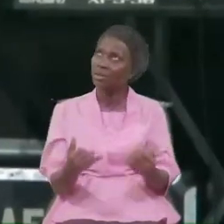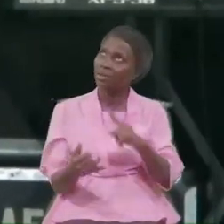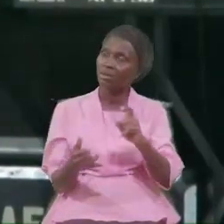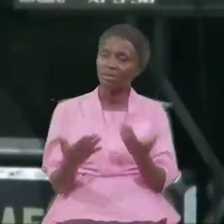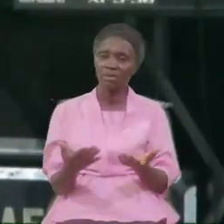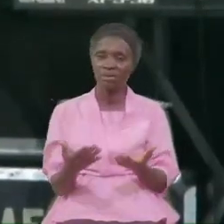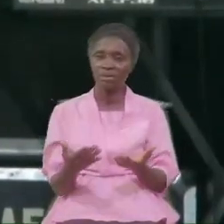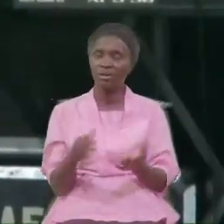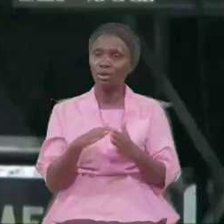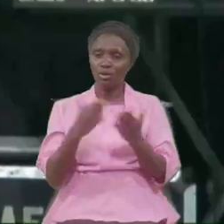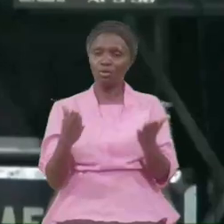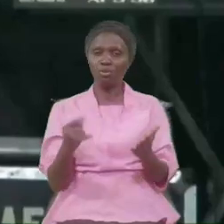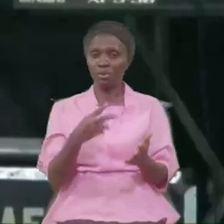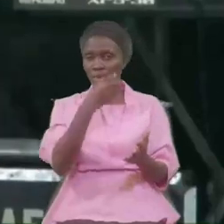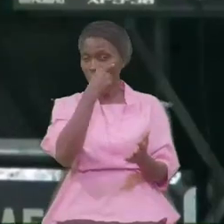maintenant?